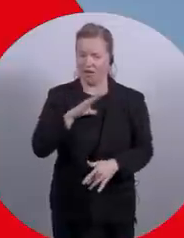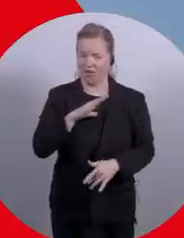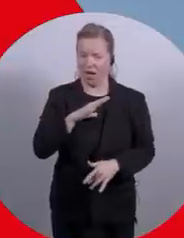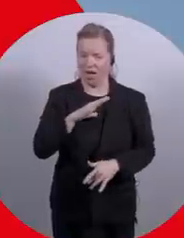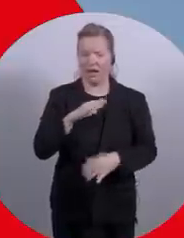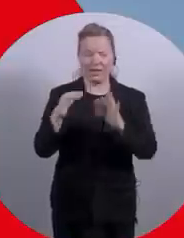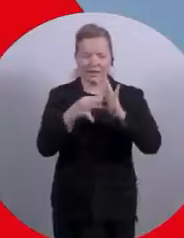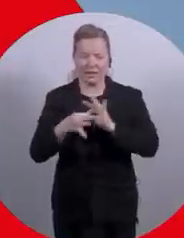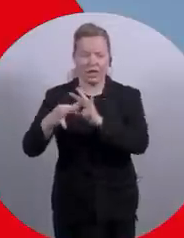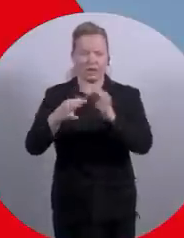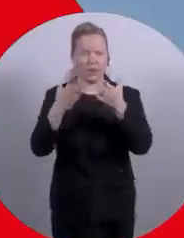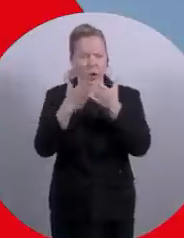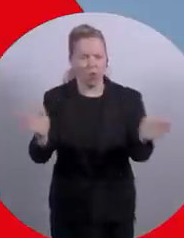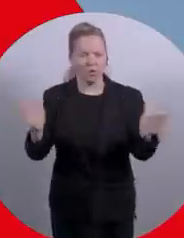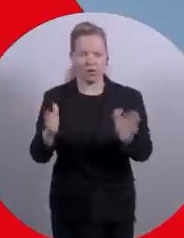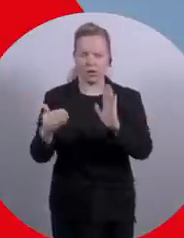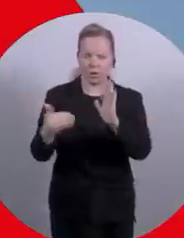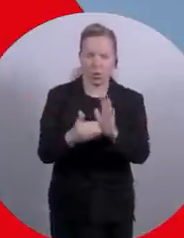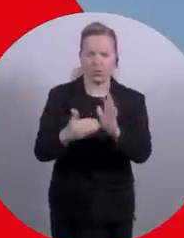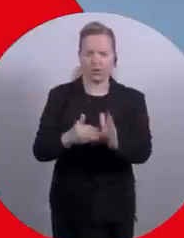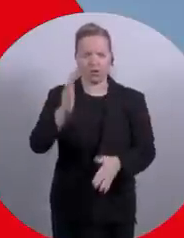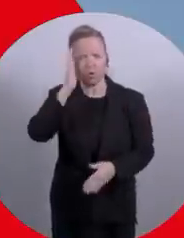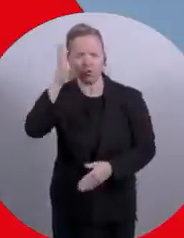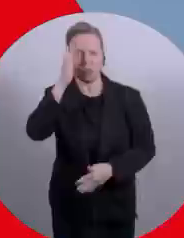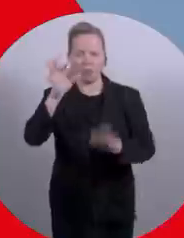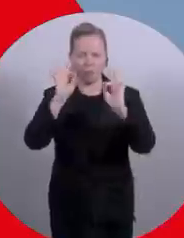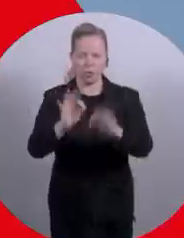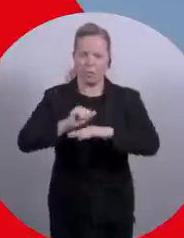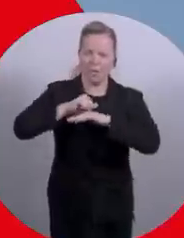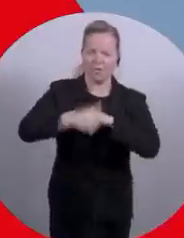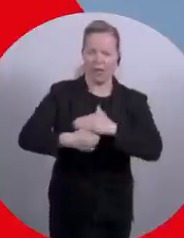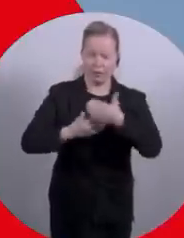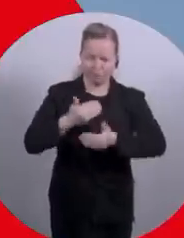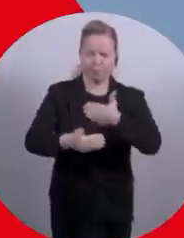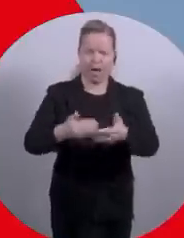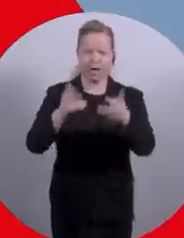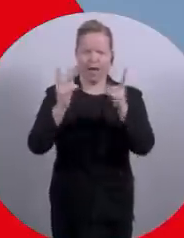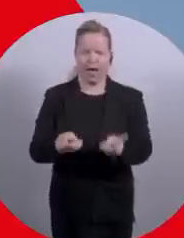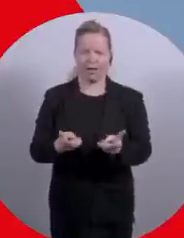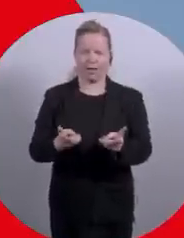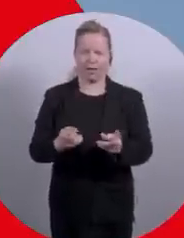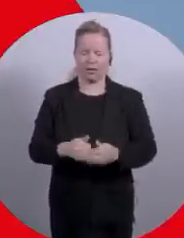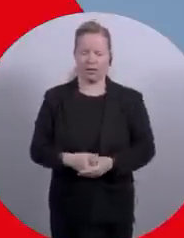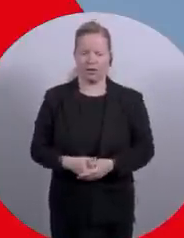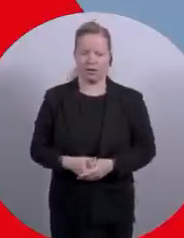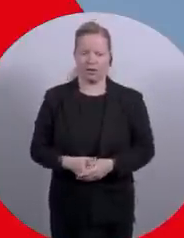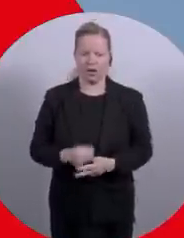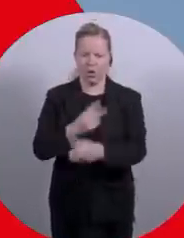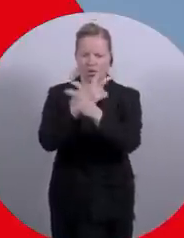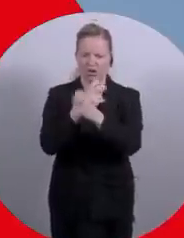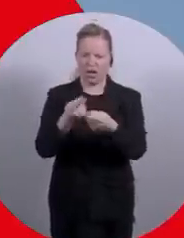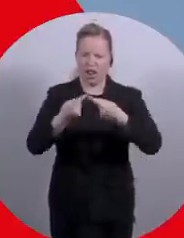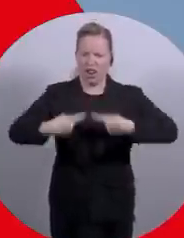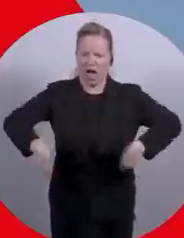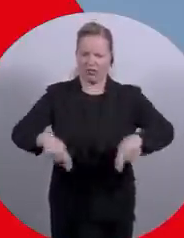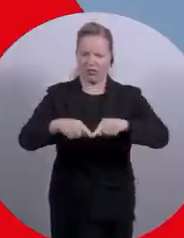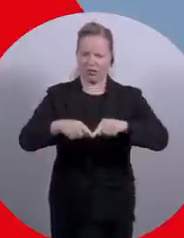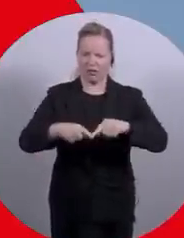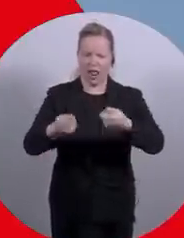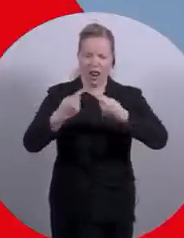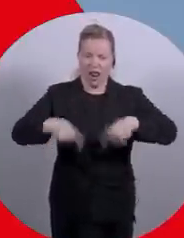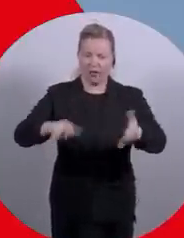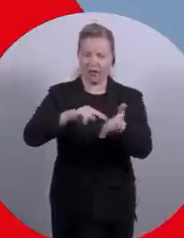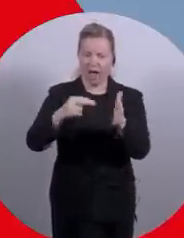um die Zukunft zu bewältigen Österreich ein Land ist das nicht mehr auf dieser Landkarte von einer